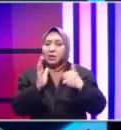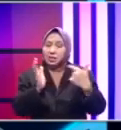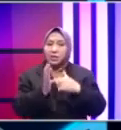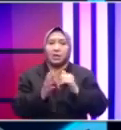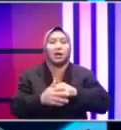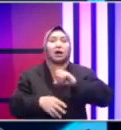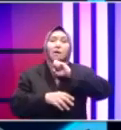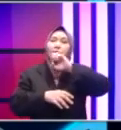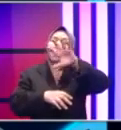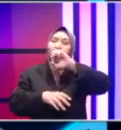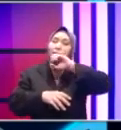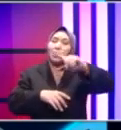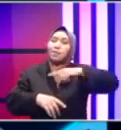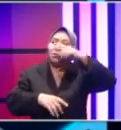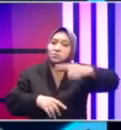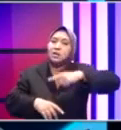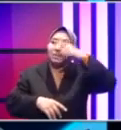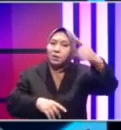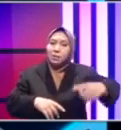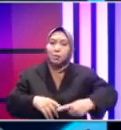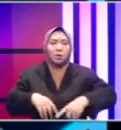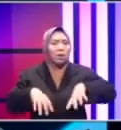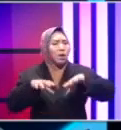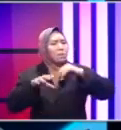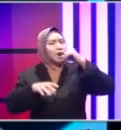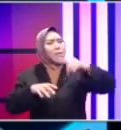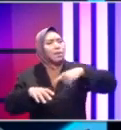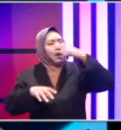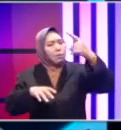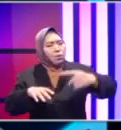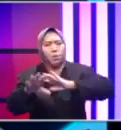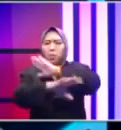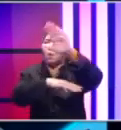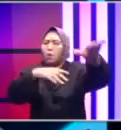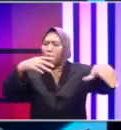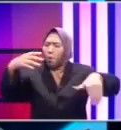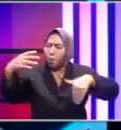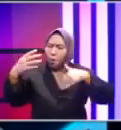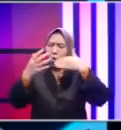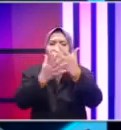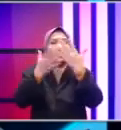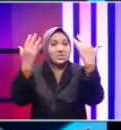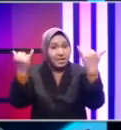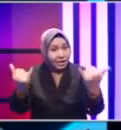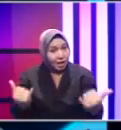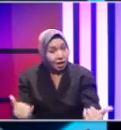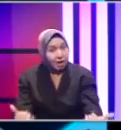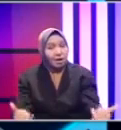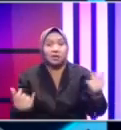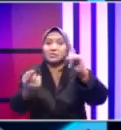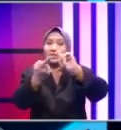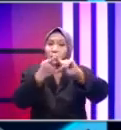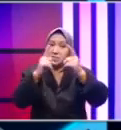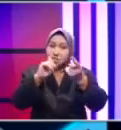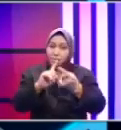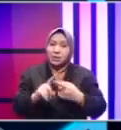laungan ataupun kita kata berkumandang menggemukkan diseluruh pelosok kalau sekarang ini sahabat-sahabat